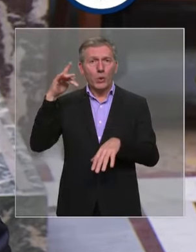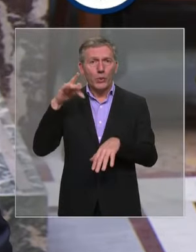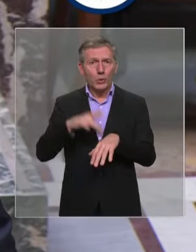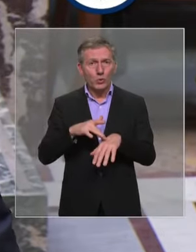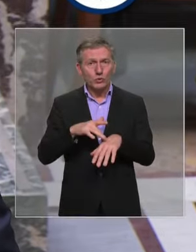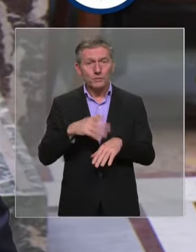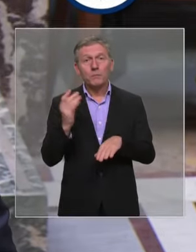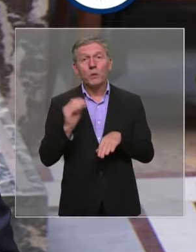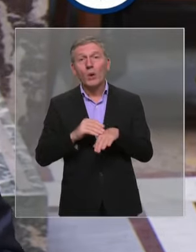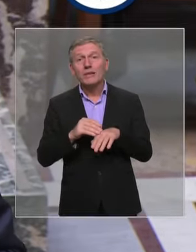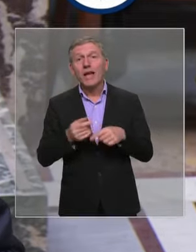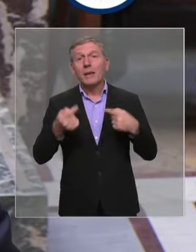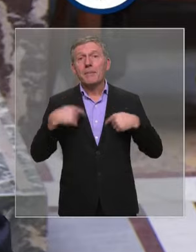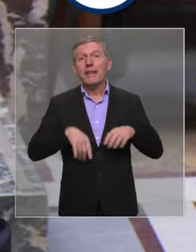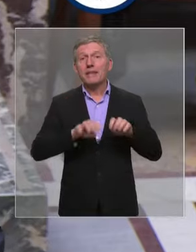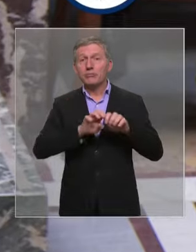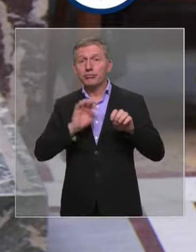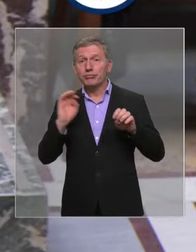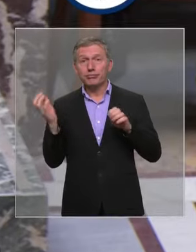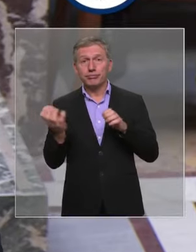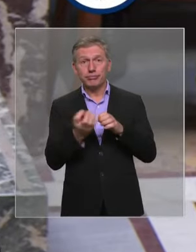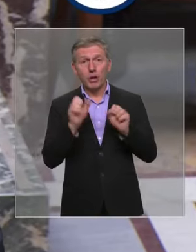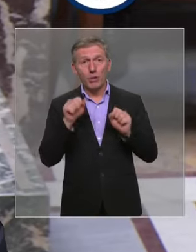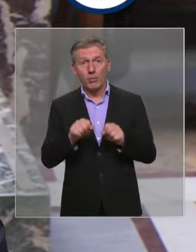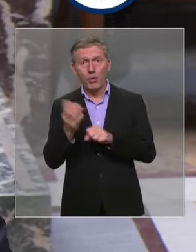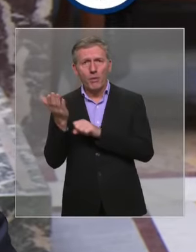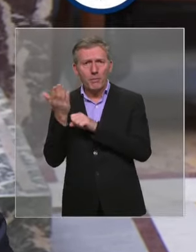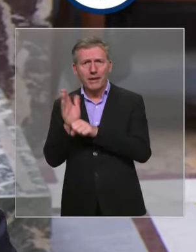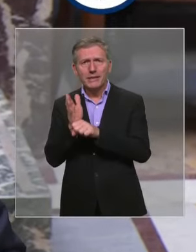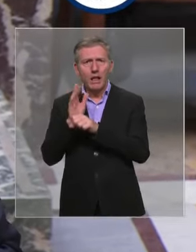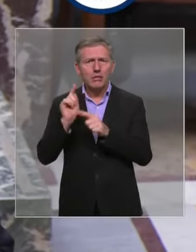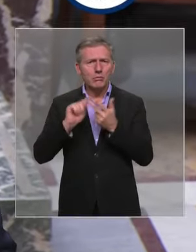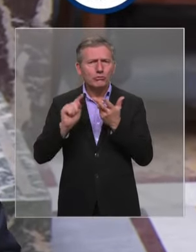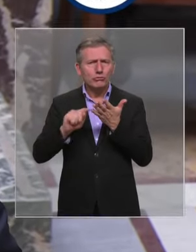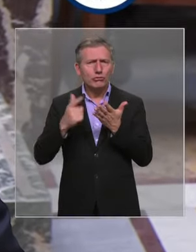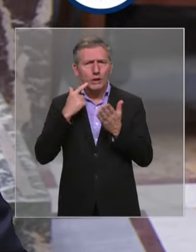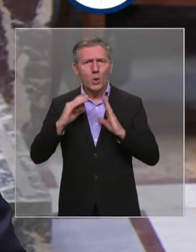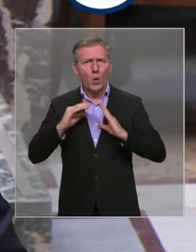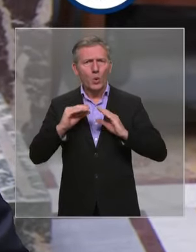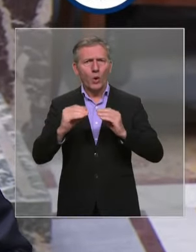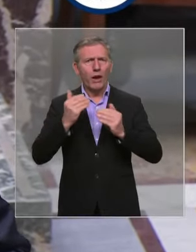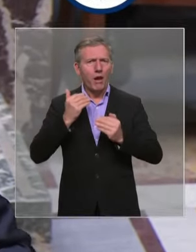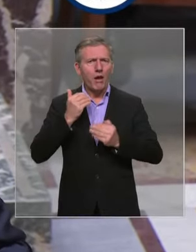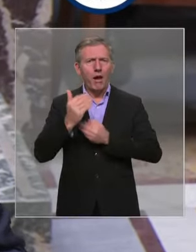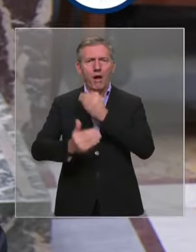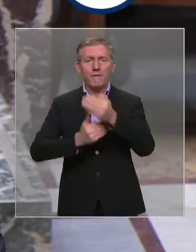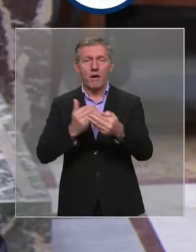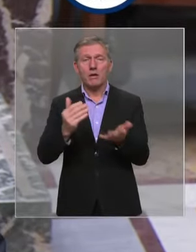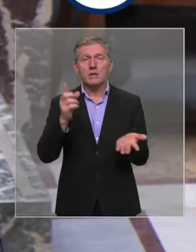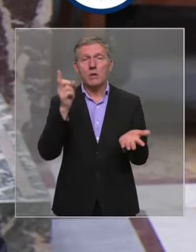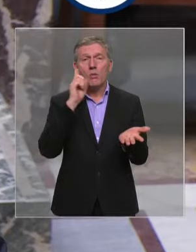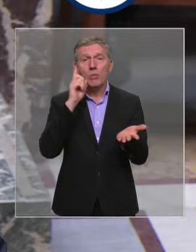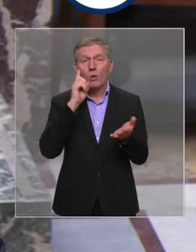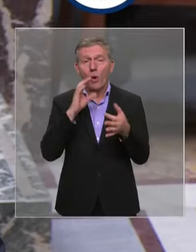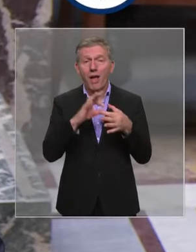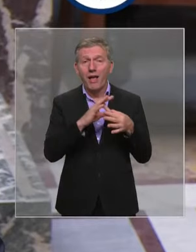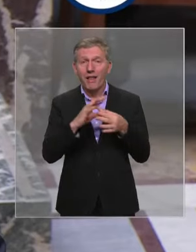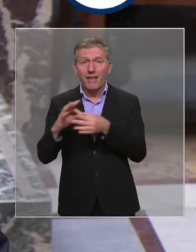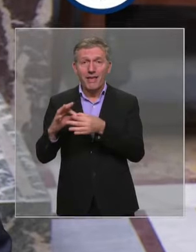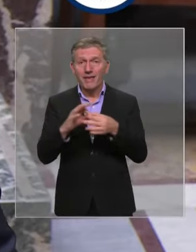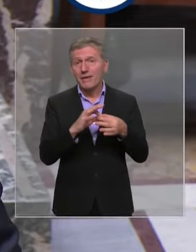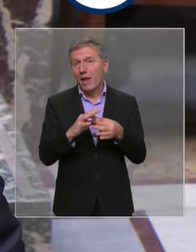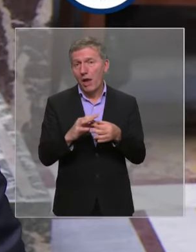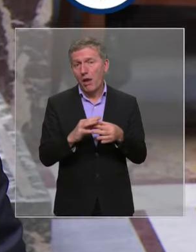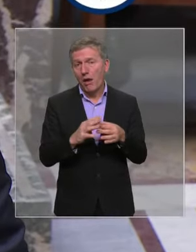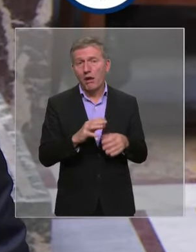qui sera d'ailleurs l'occasion de présenter certaines avancées très concrètes, parce que de ces liens qui unissent nos